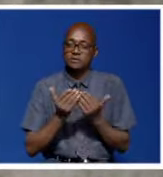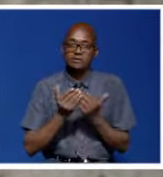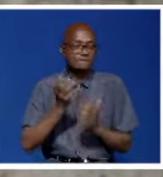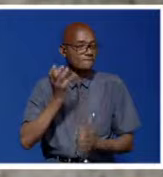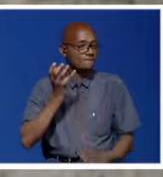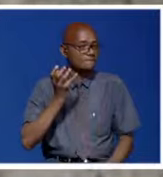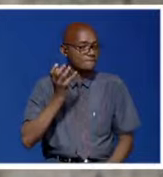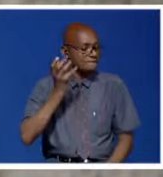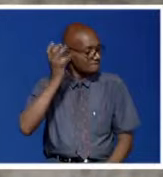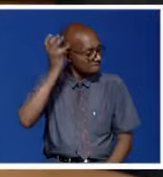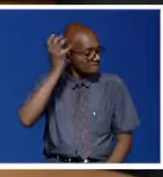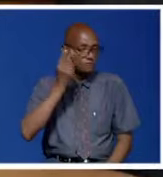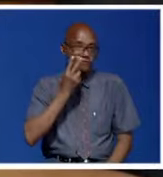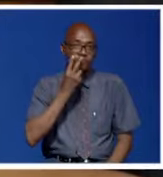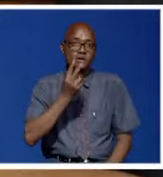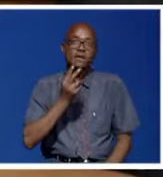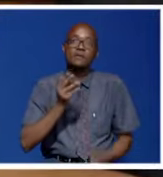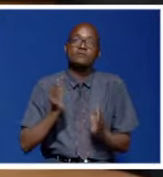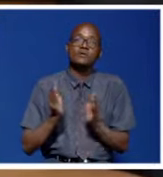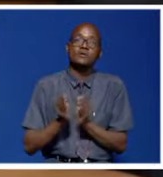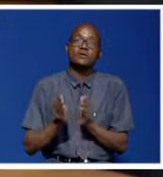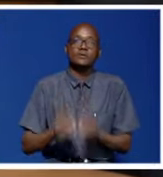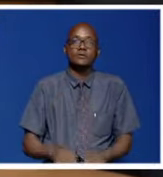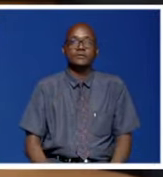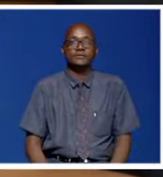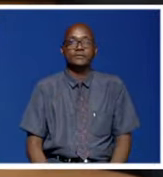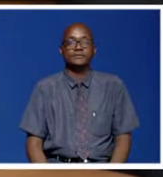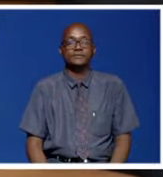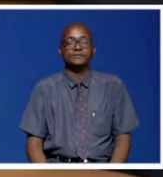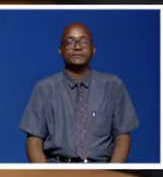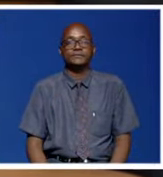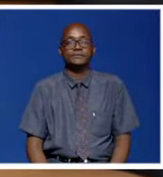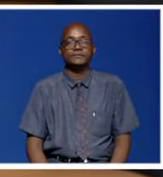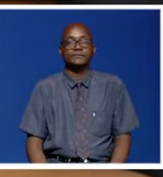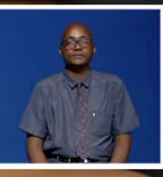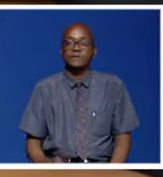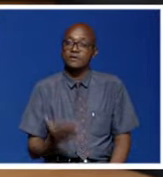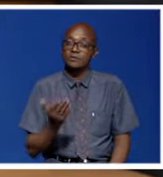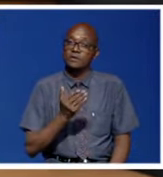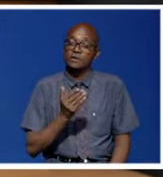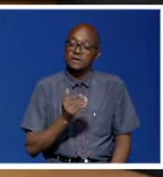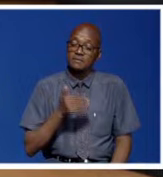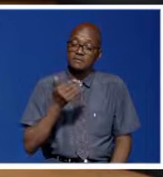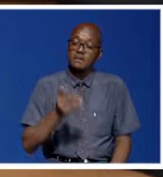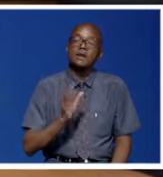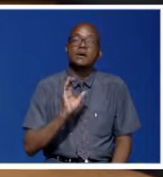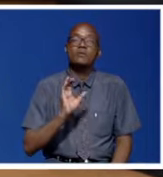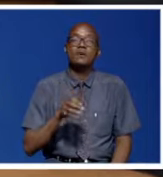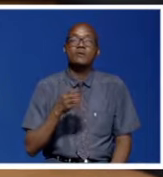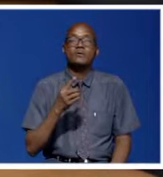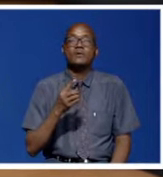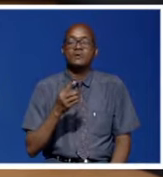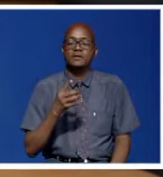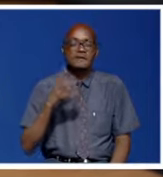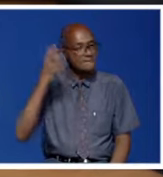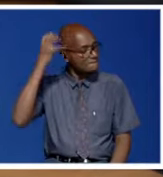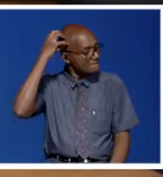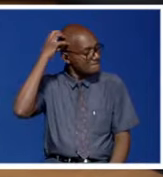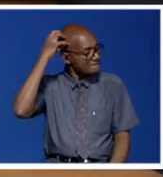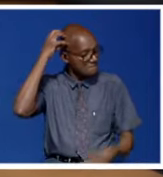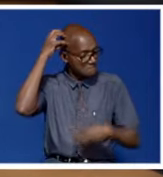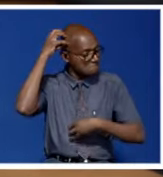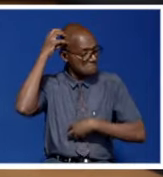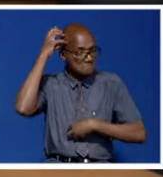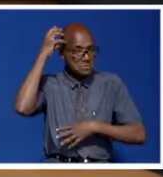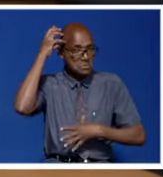fuvu hilo kuonekana ni mdogo. Kuna wengine wanakuja baada ya mwaka fuvu halipo, kwa sababu linakuwa limesha, yani yale